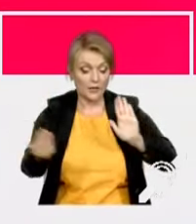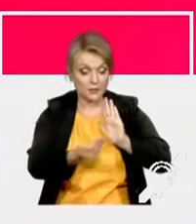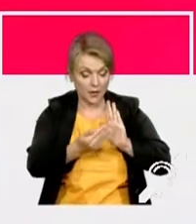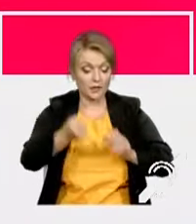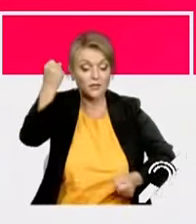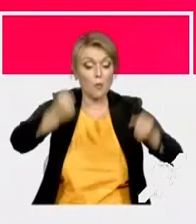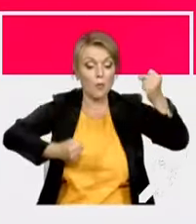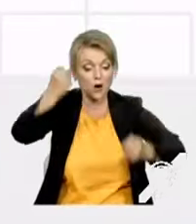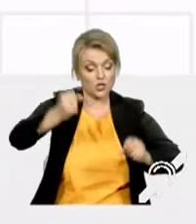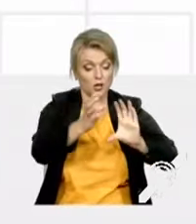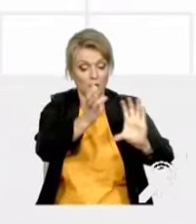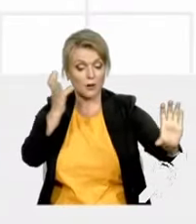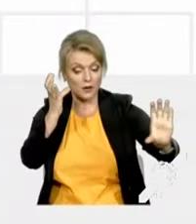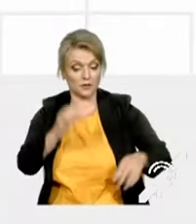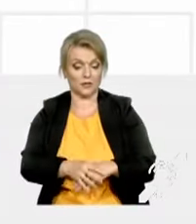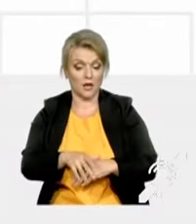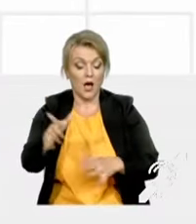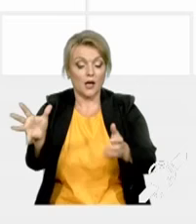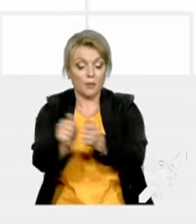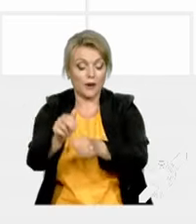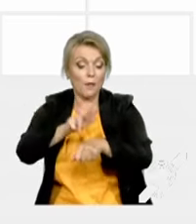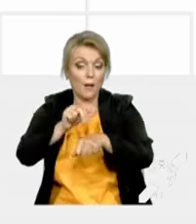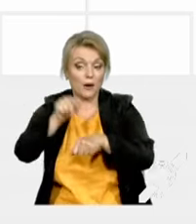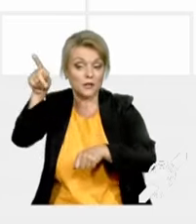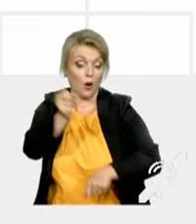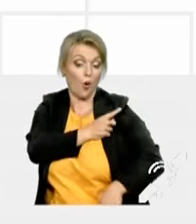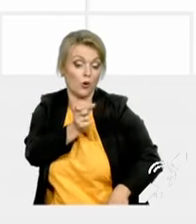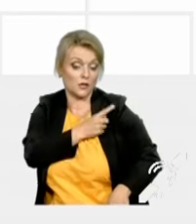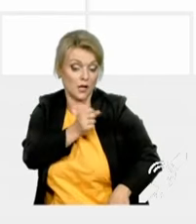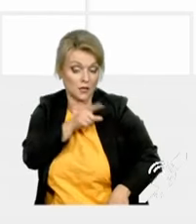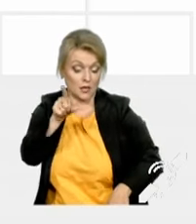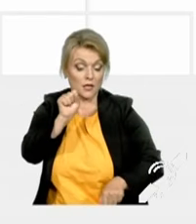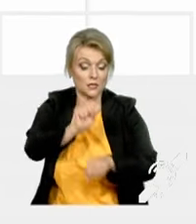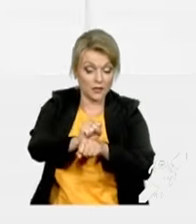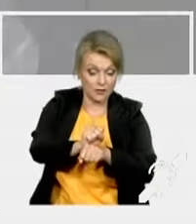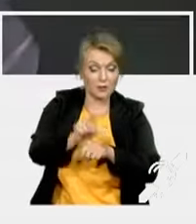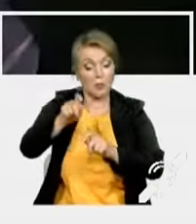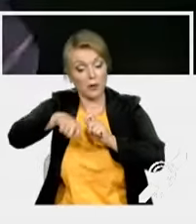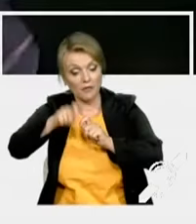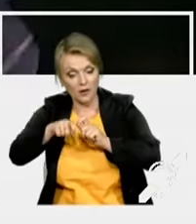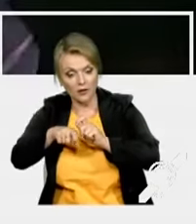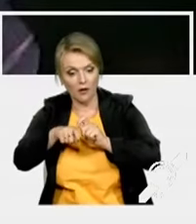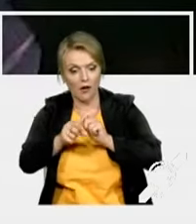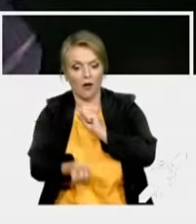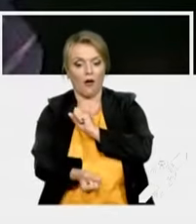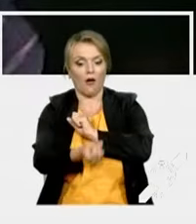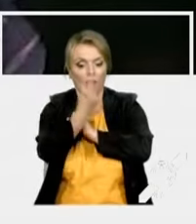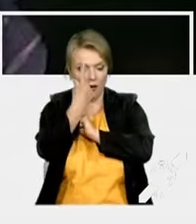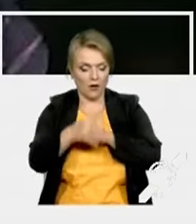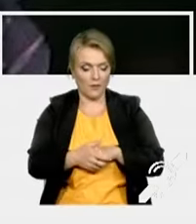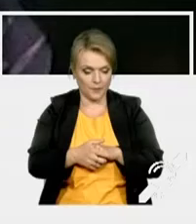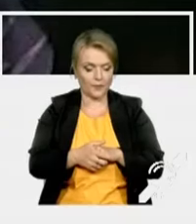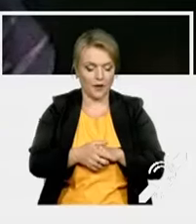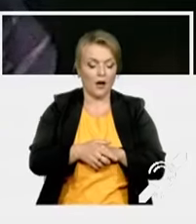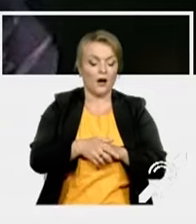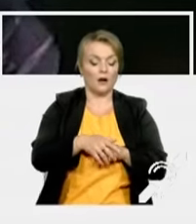frigorific bărbații Au fost găsiți de polițiștii din odesa care au oprit autovehiculul pentru verificări camionul era condus de doi